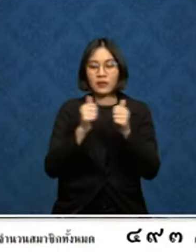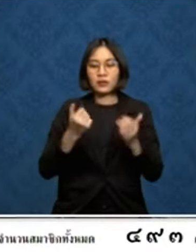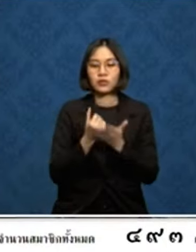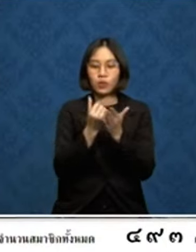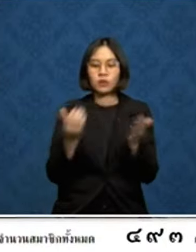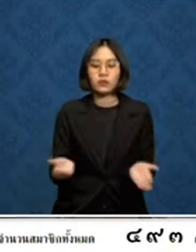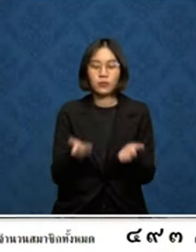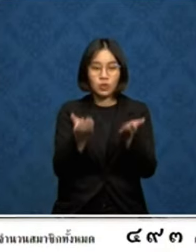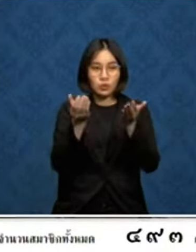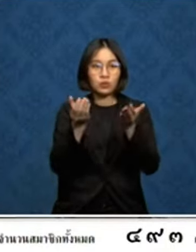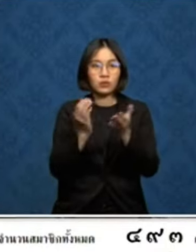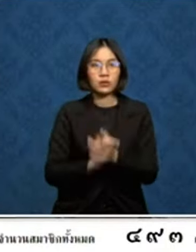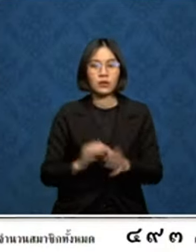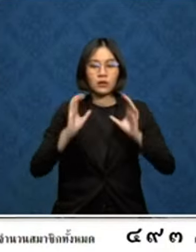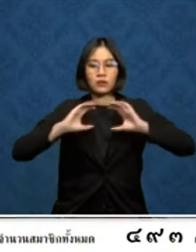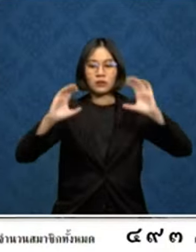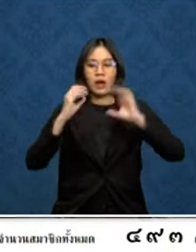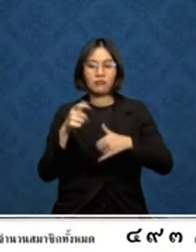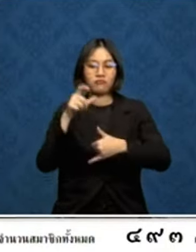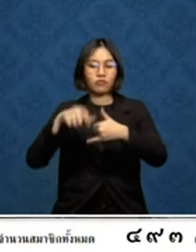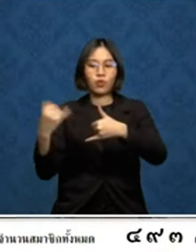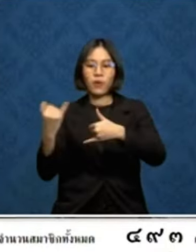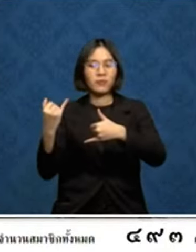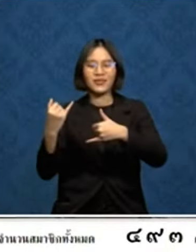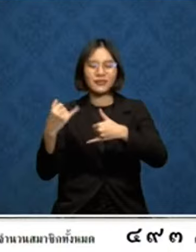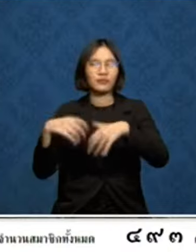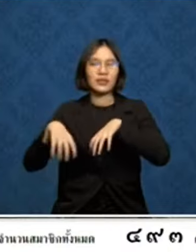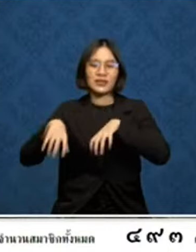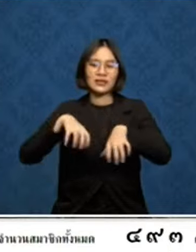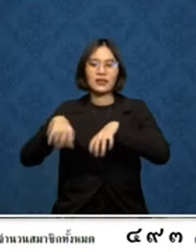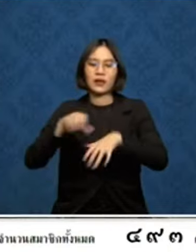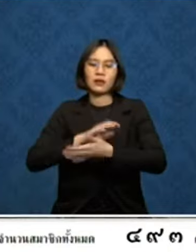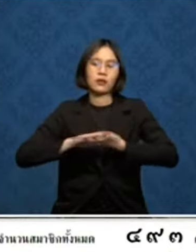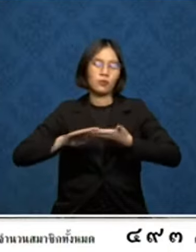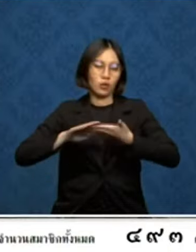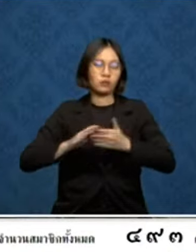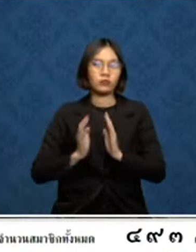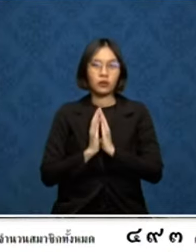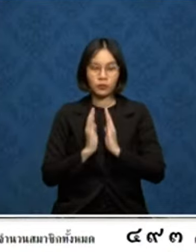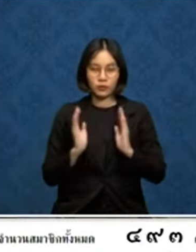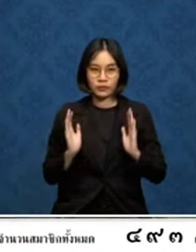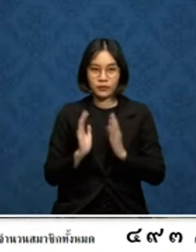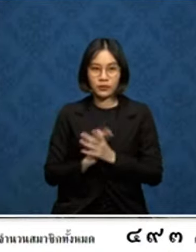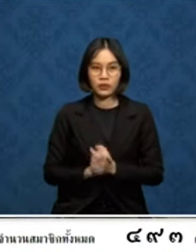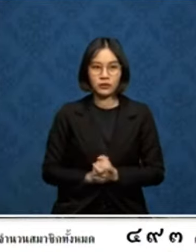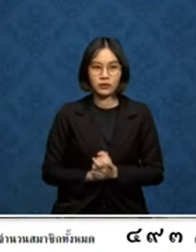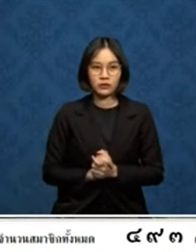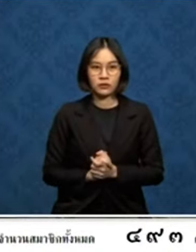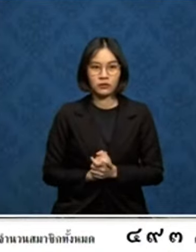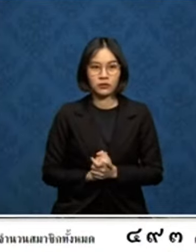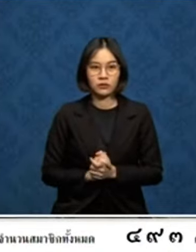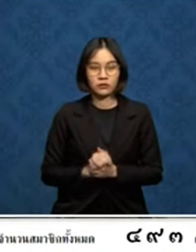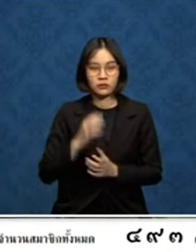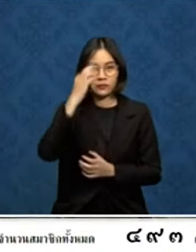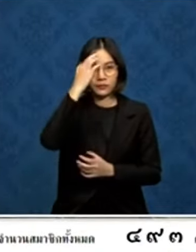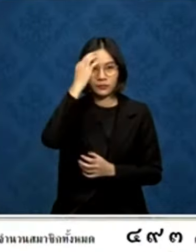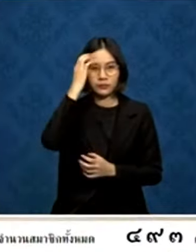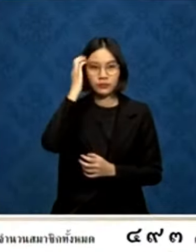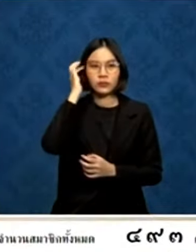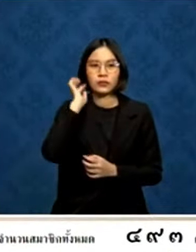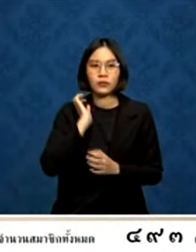เสริมข้าราชการไม่ดีจัดการให้เรียบครับขอบคุณครับท่านประธานครับครับขอบคุณครับต่อไปท่านอดิศักดิ์